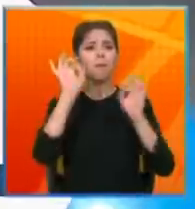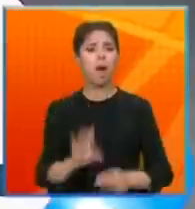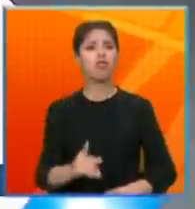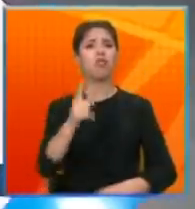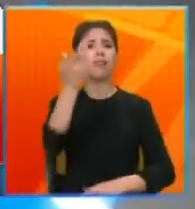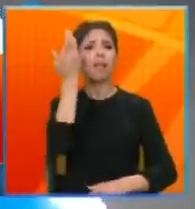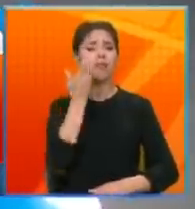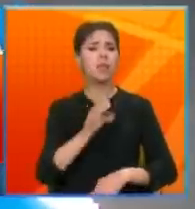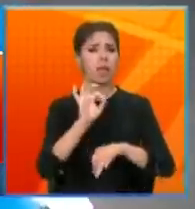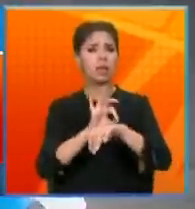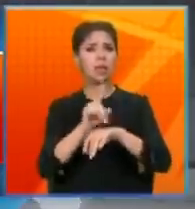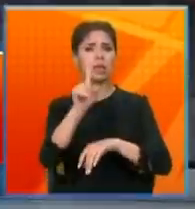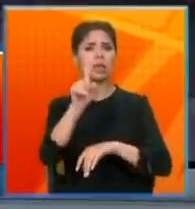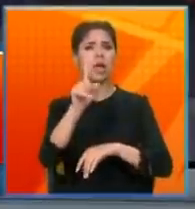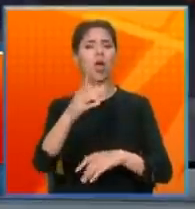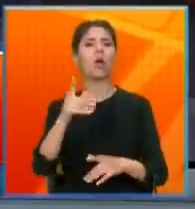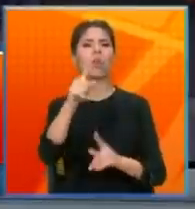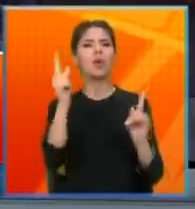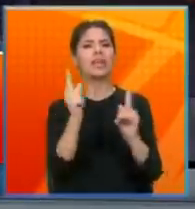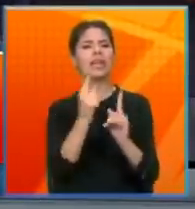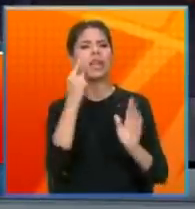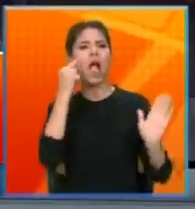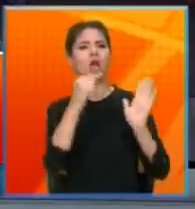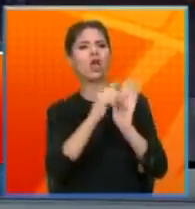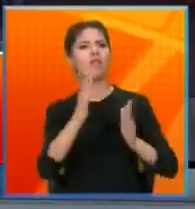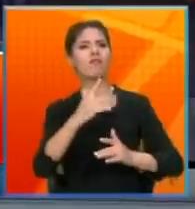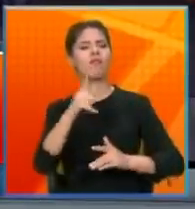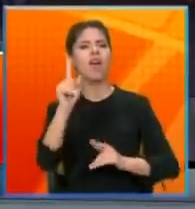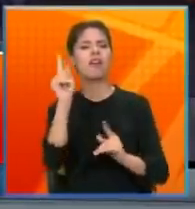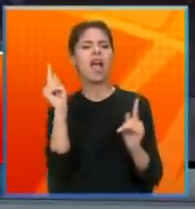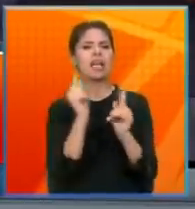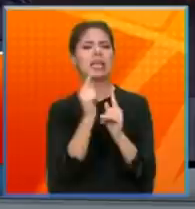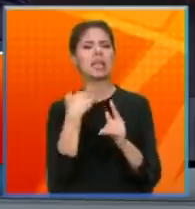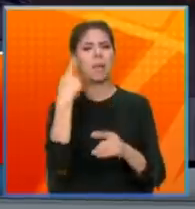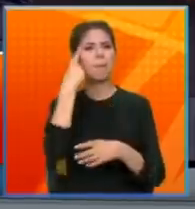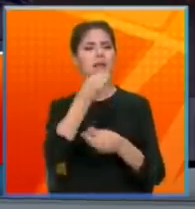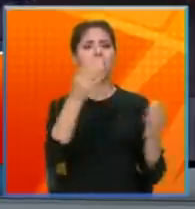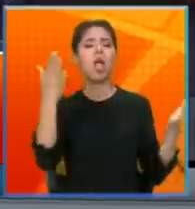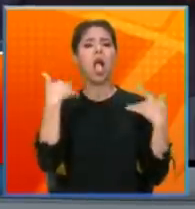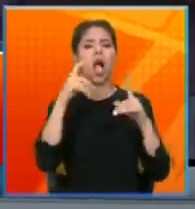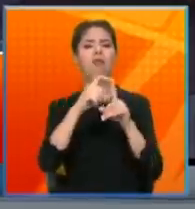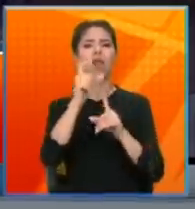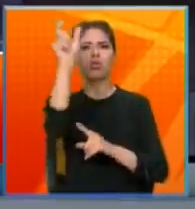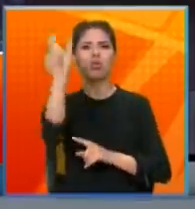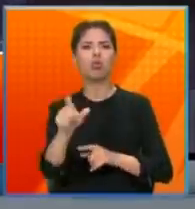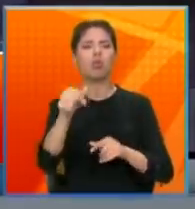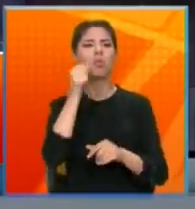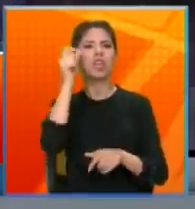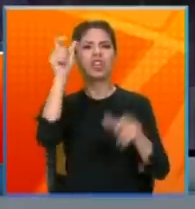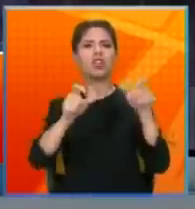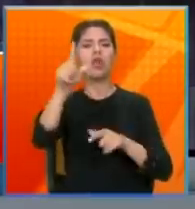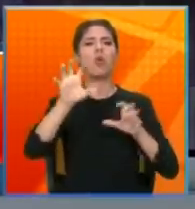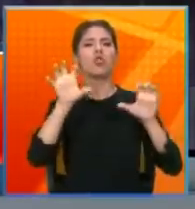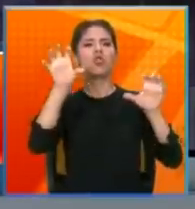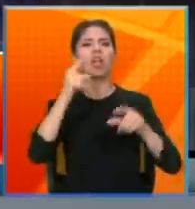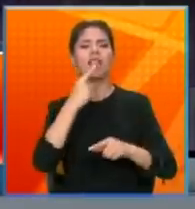Başlarken ekrana taşıdığım anları bir tür ön gösterim veya okyanusta bir damla gibi yorumlayın lütfen. Meteorologların süper hücre, bizim canavar dediğimiz